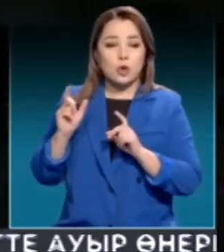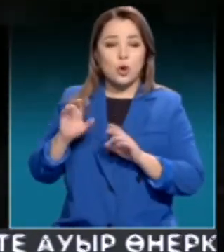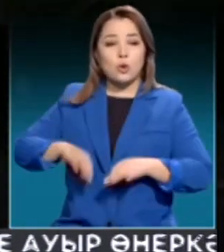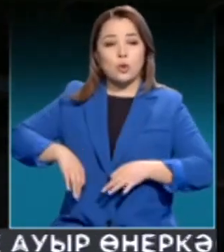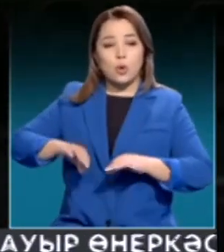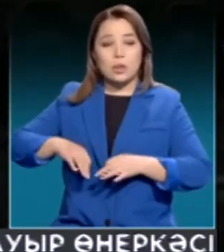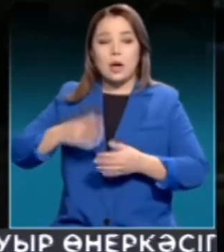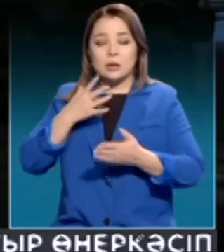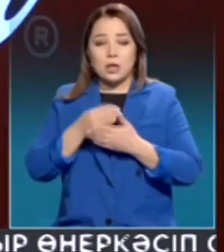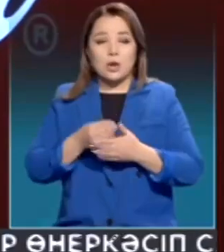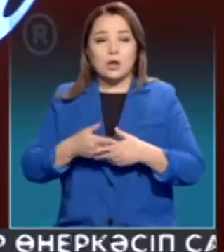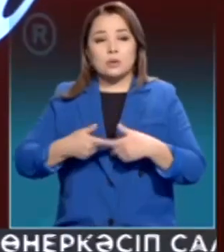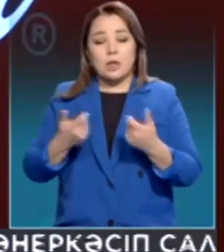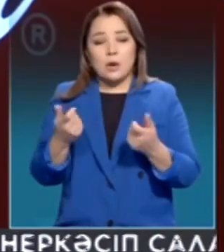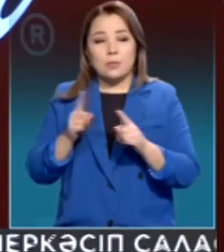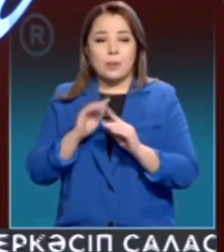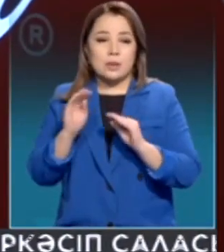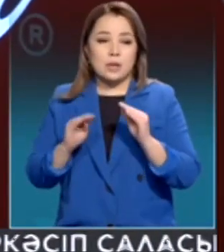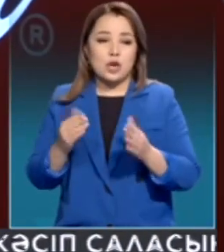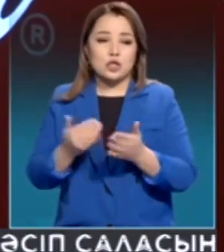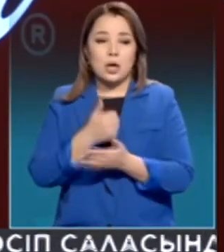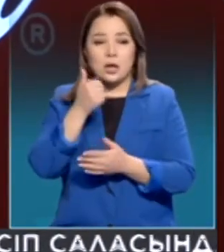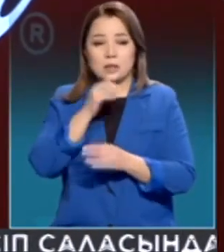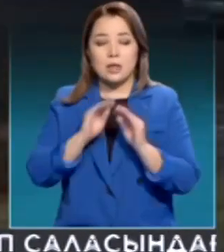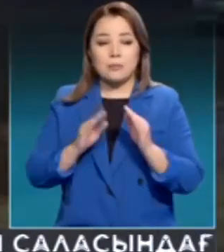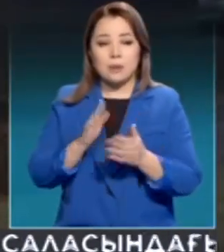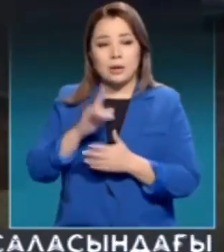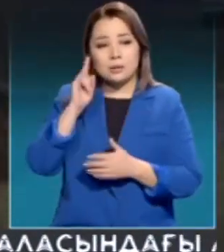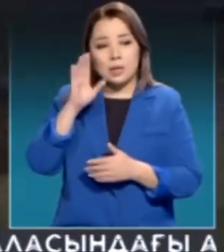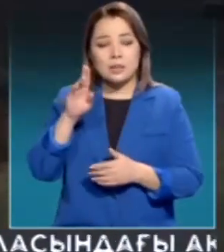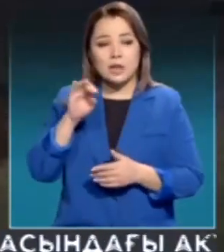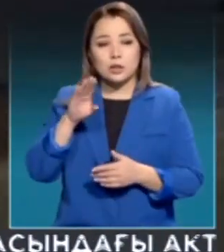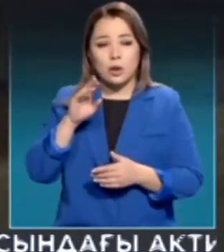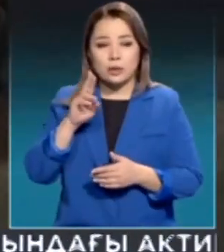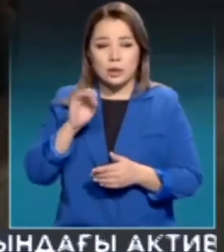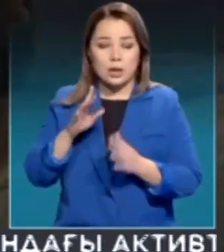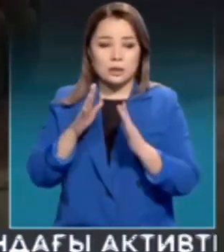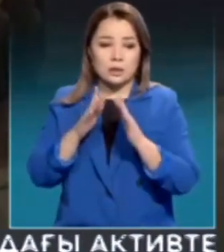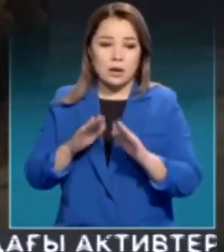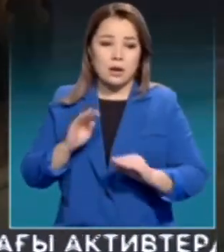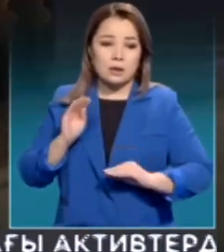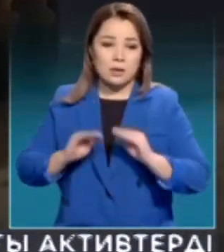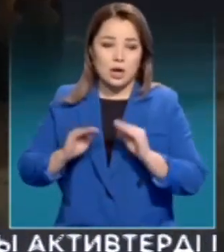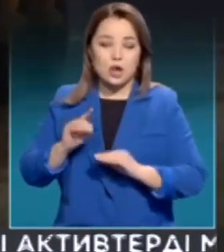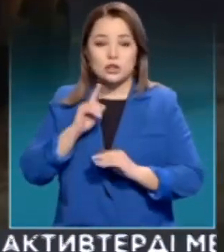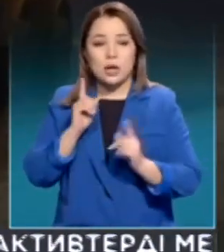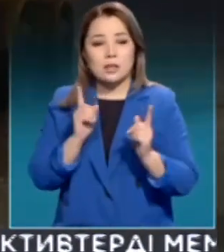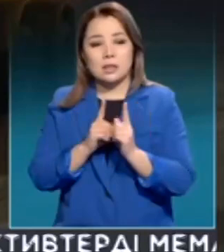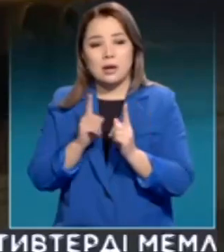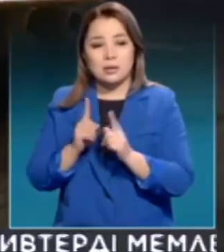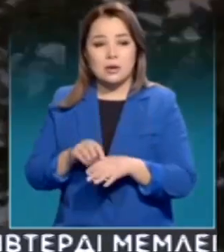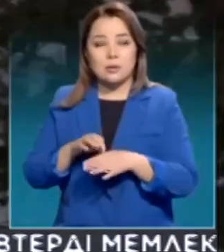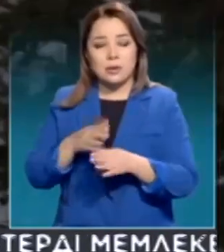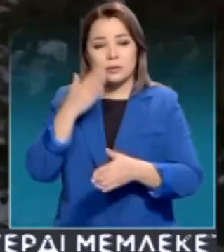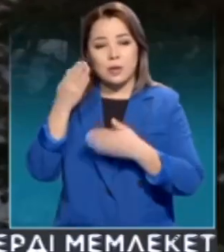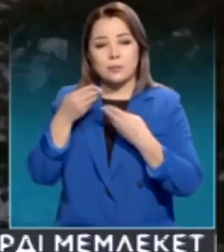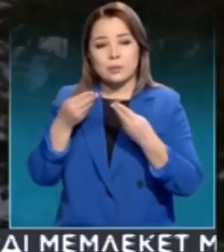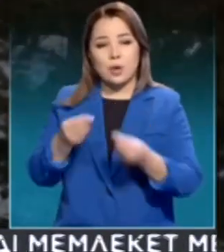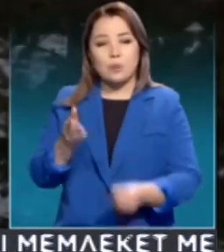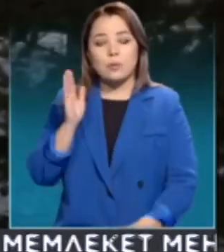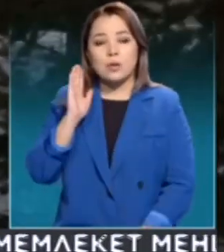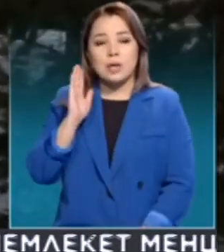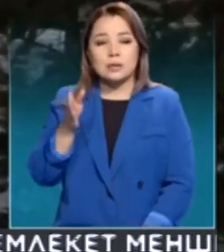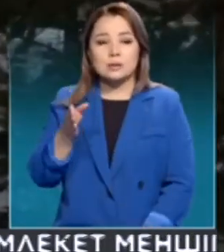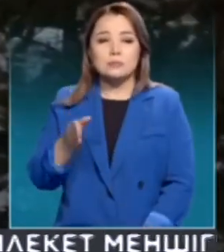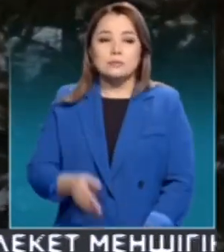жаңа жылдық қонақ бөлмесі түрінде безендіріледі. Онда танымал тиктокерлер шыршаны сәндеп, жастармен жүздесіп, көңіл күй сыйламақ.